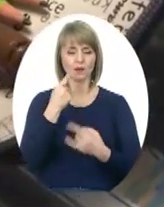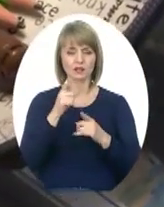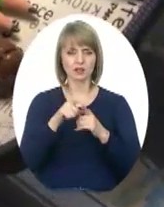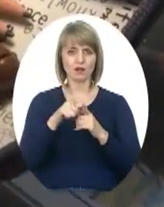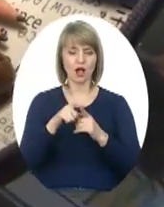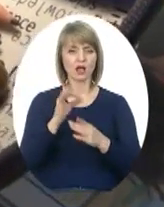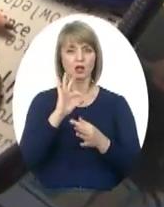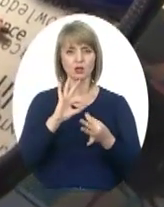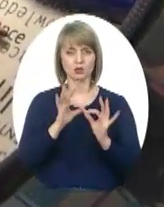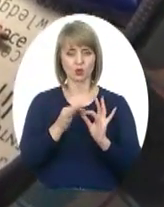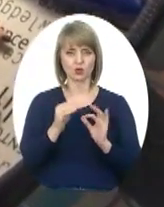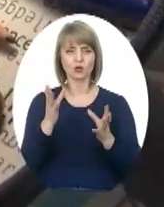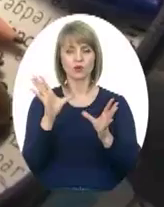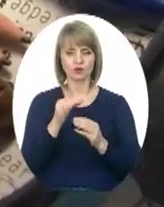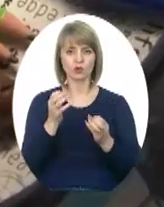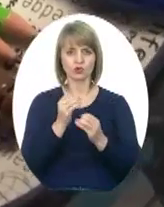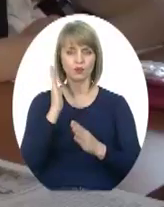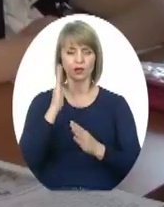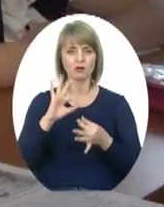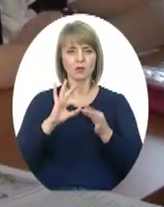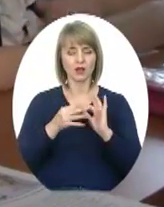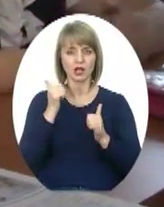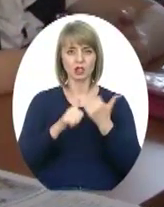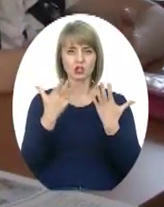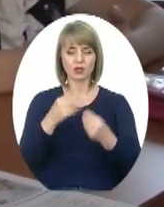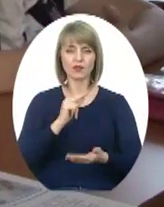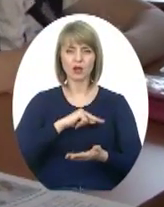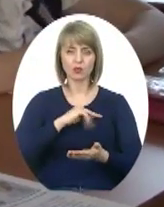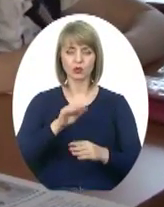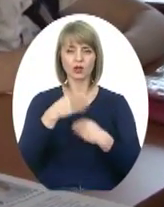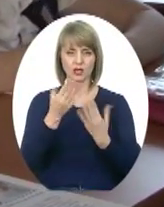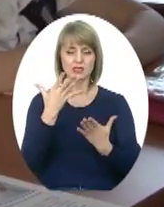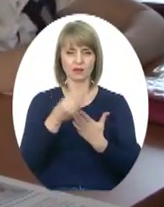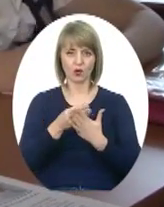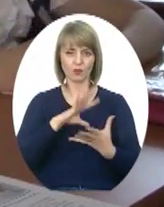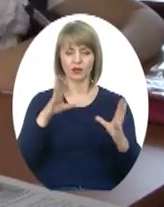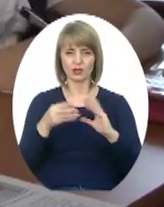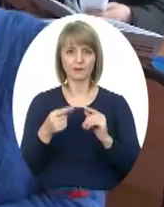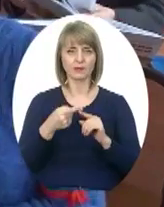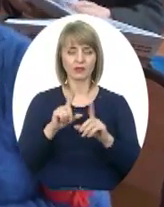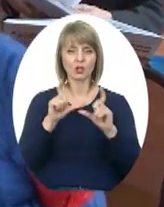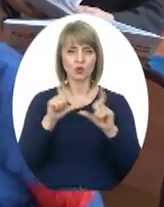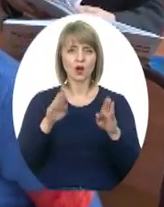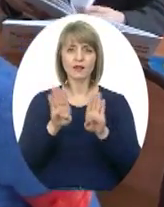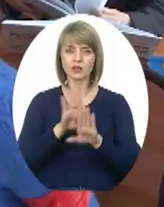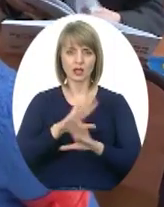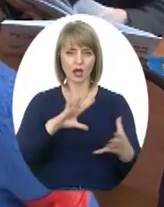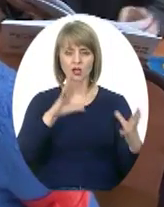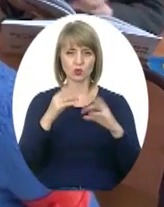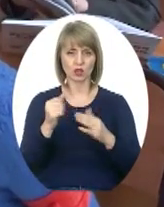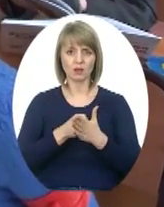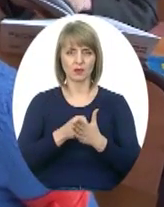слова подростку сложно, но все еще впереди. Кропотливая и ежедневная работа даст свои плоды. В этой школе не таких